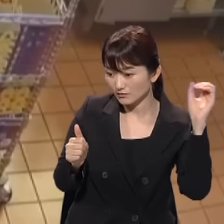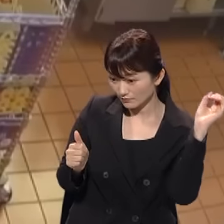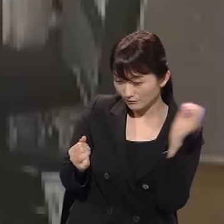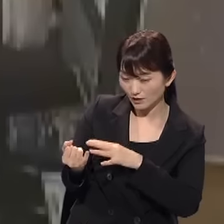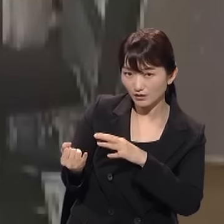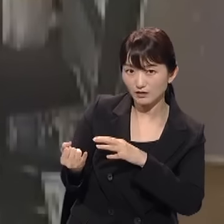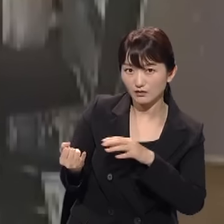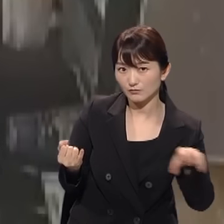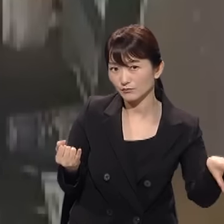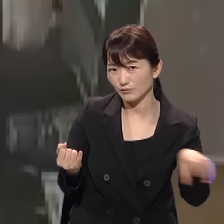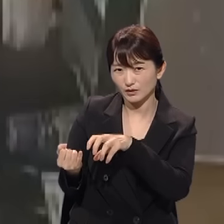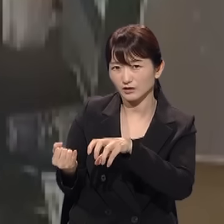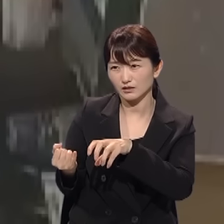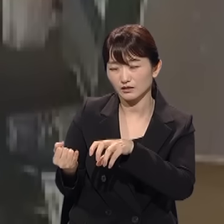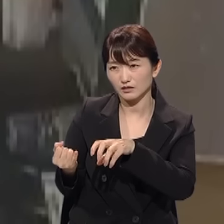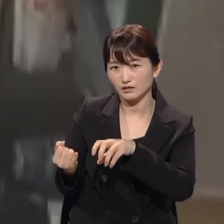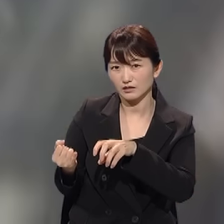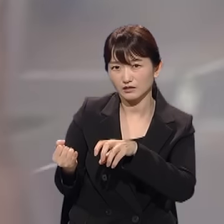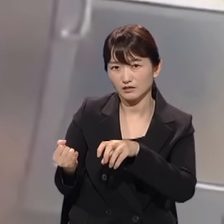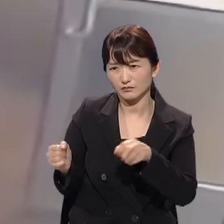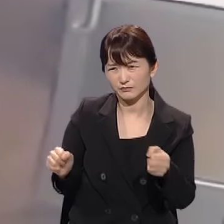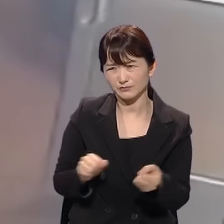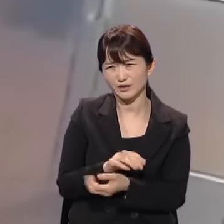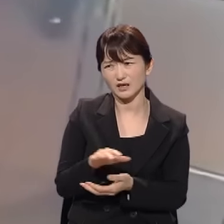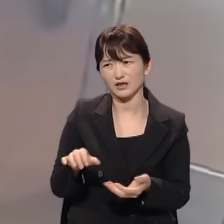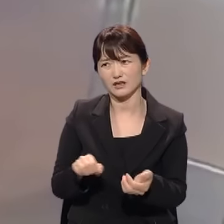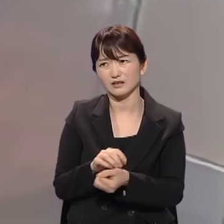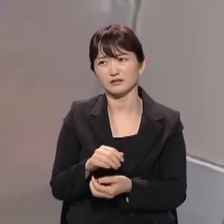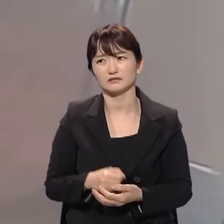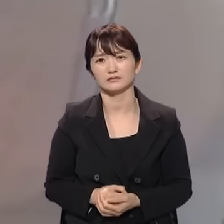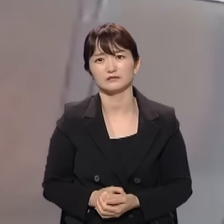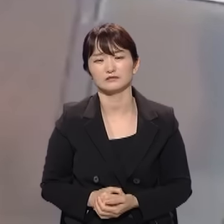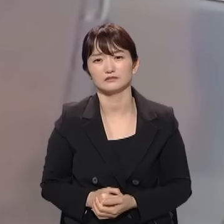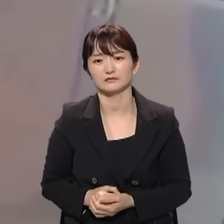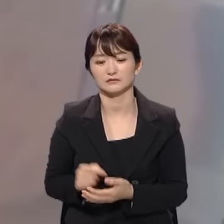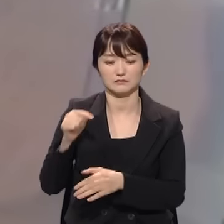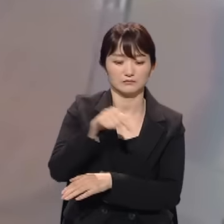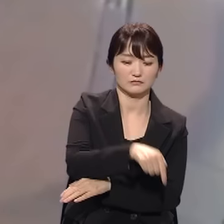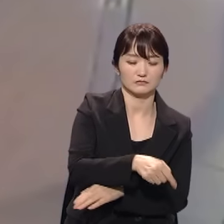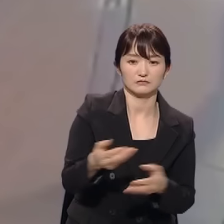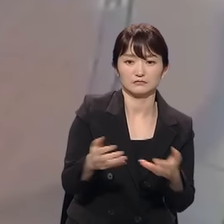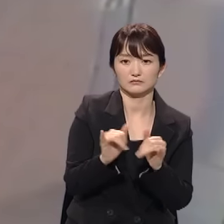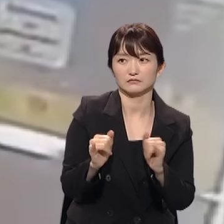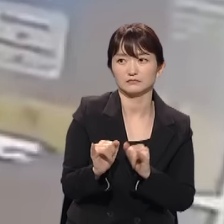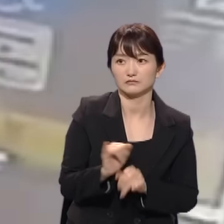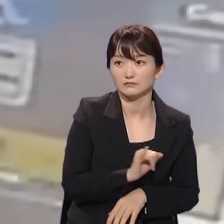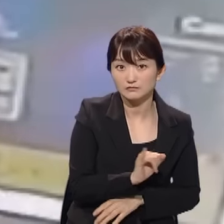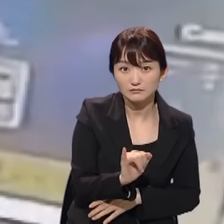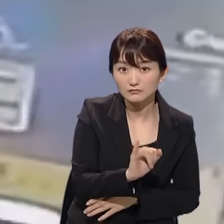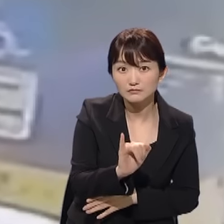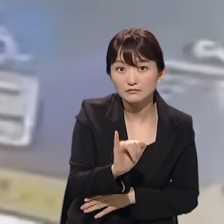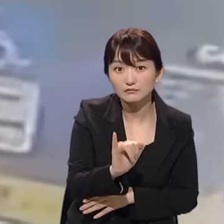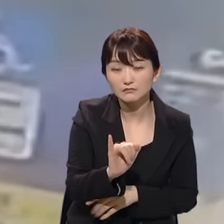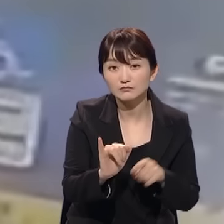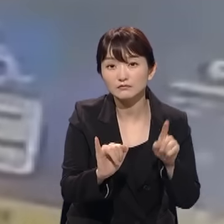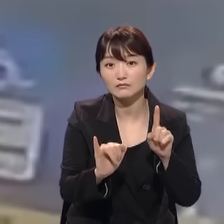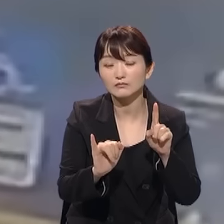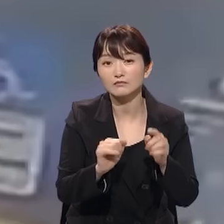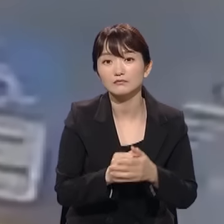확 쏟아부었고 가게 안은 다시 난리가 났습니다. 자, 직원이 직접 손님에게 따지러 밖으로 나가는데요. 하지마. 그런데